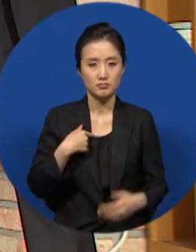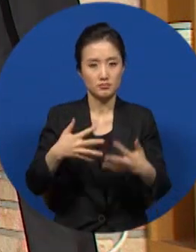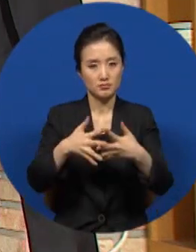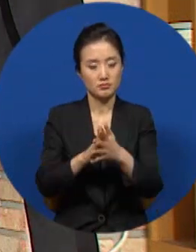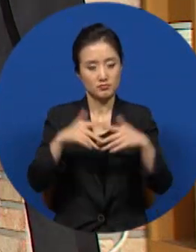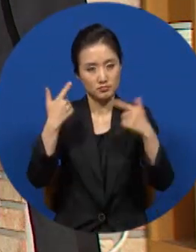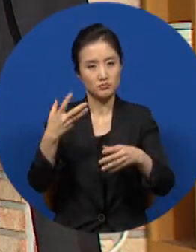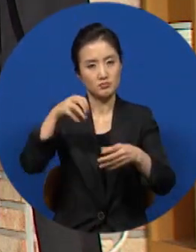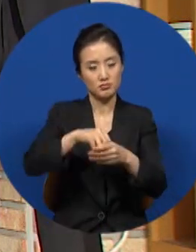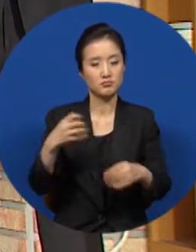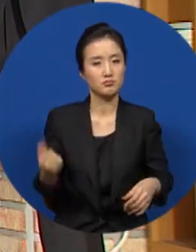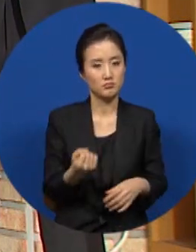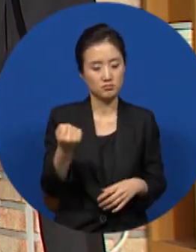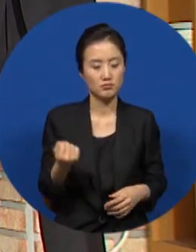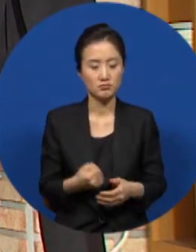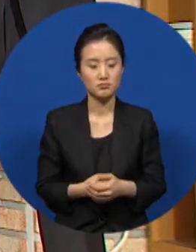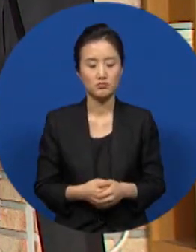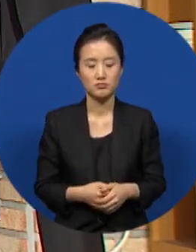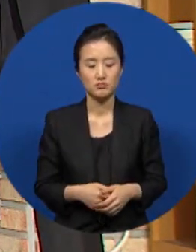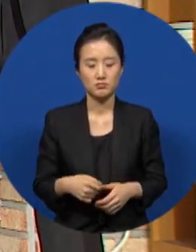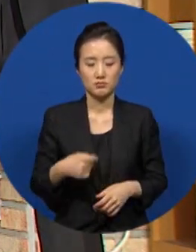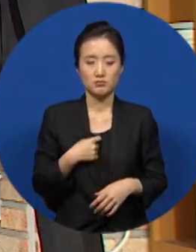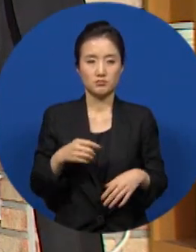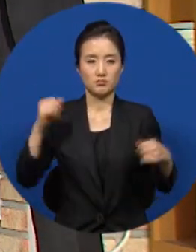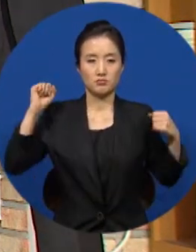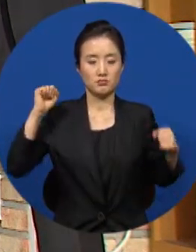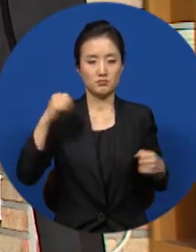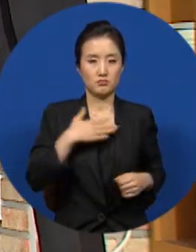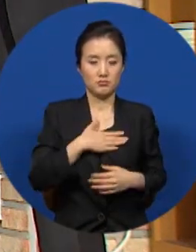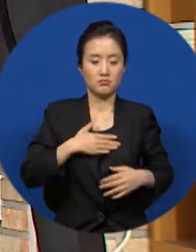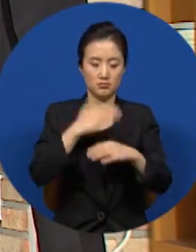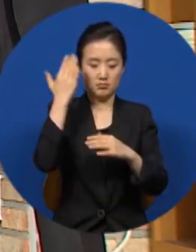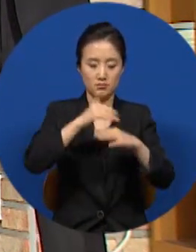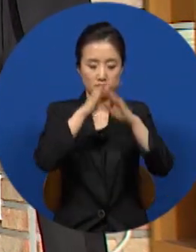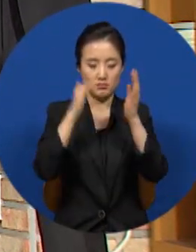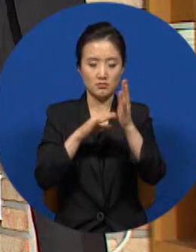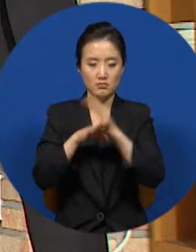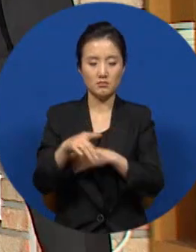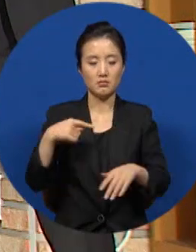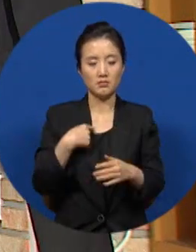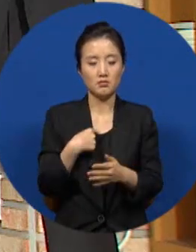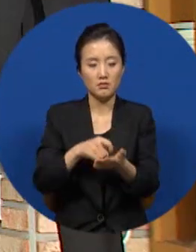다니거든요. 샤워를 깨끗하게 한 다음에 종이에다 적습니다.